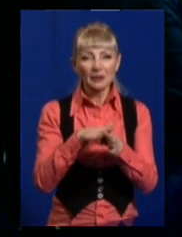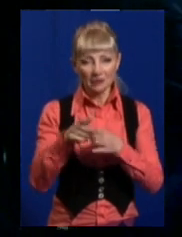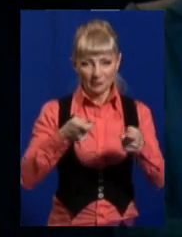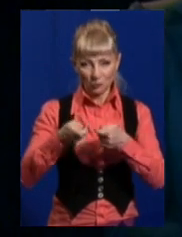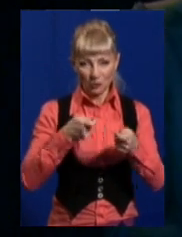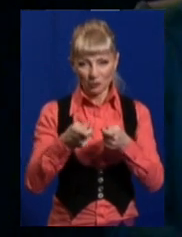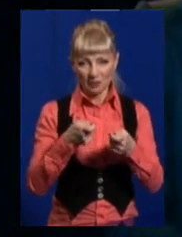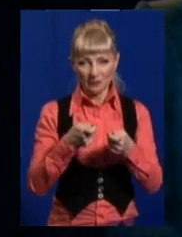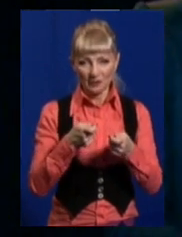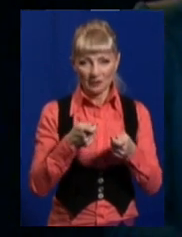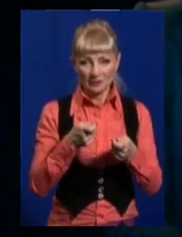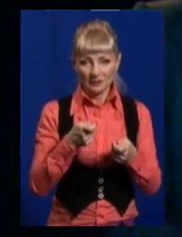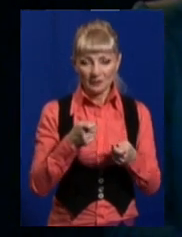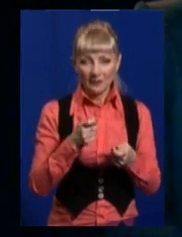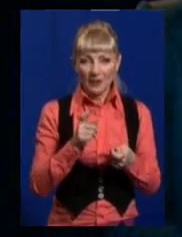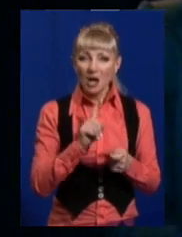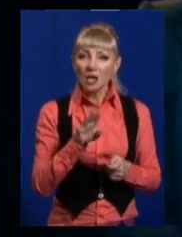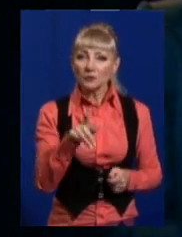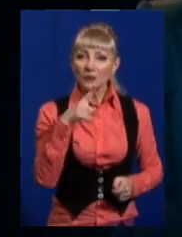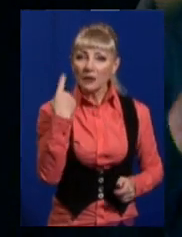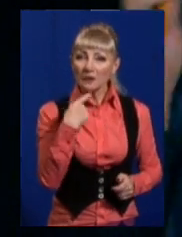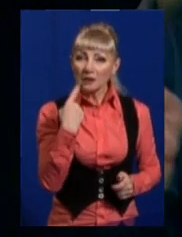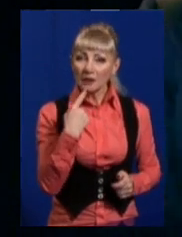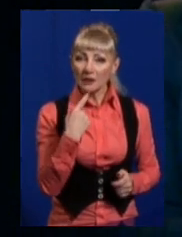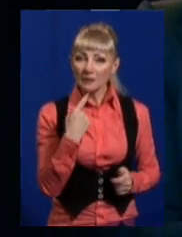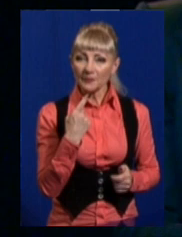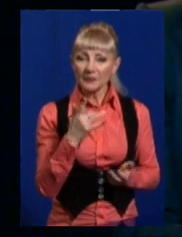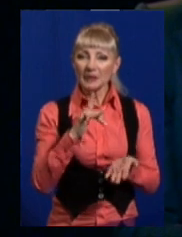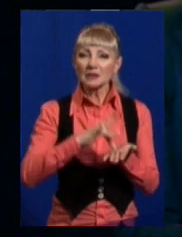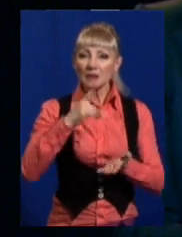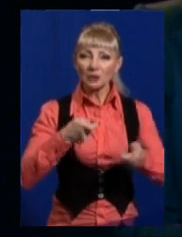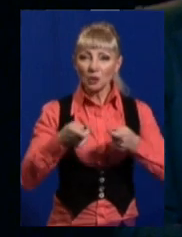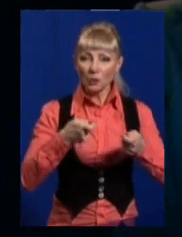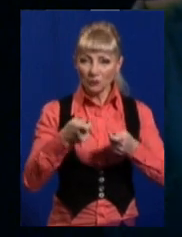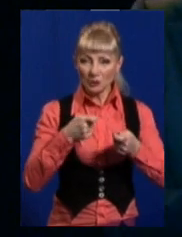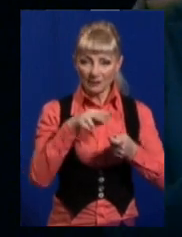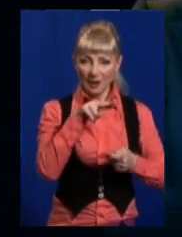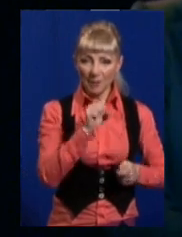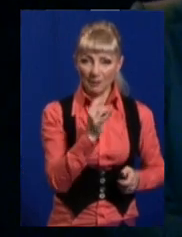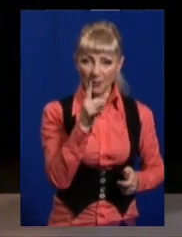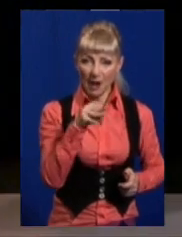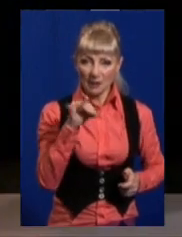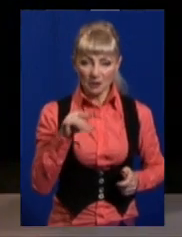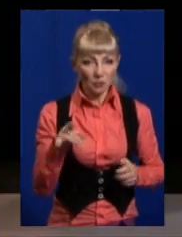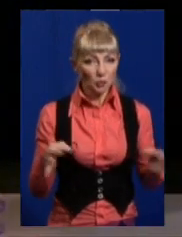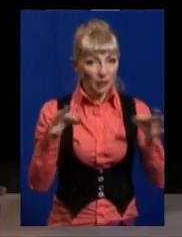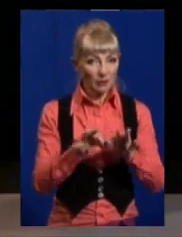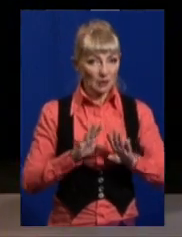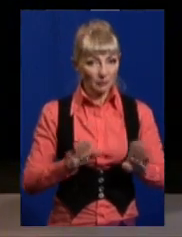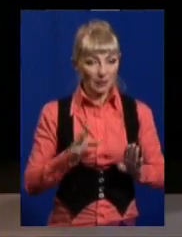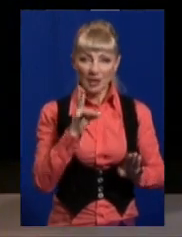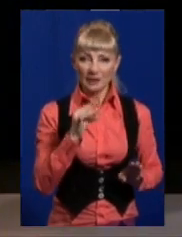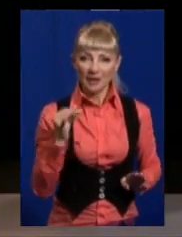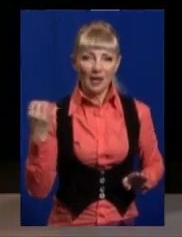казали, що інтереси, скажімо, центрального керівництва партії отут не співпали в даному випадку не інтереси,